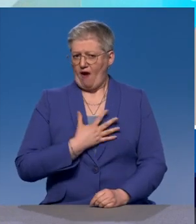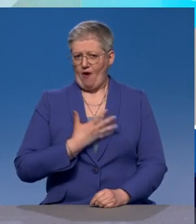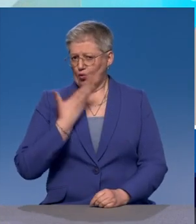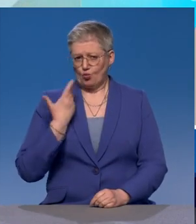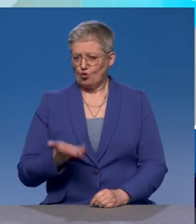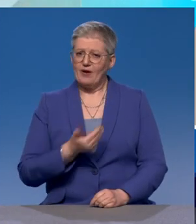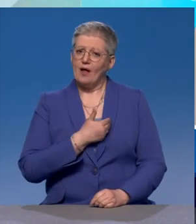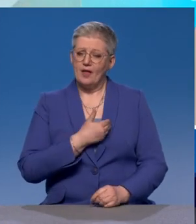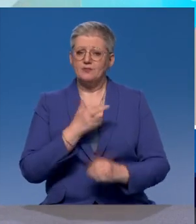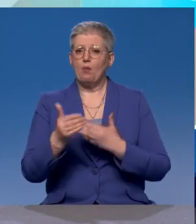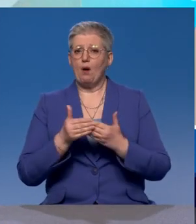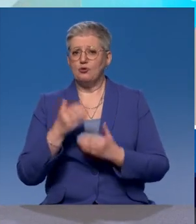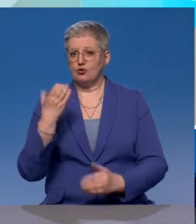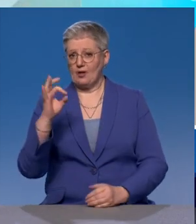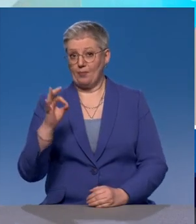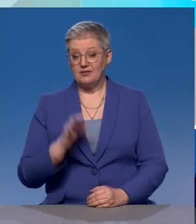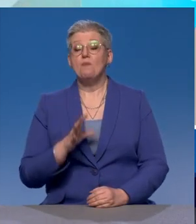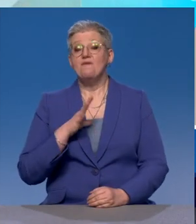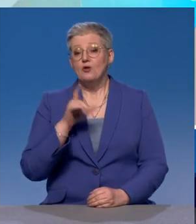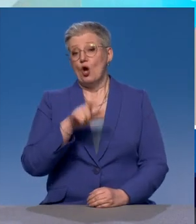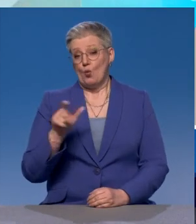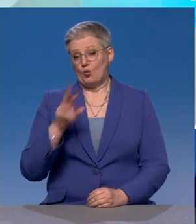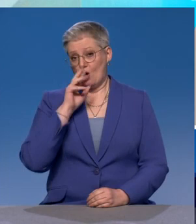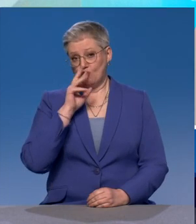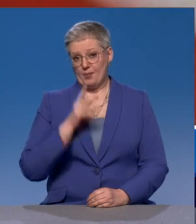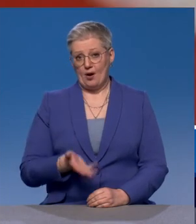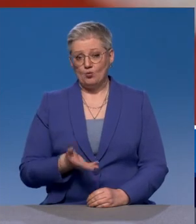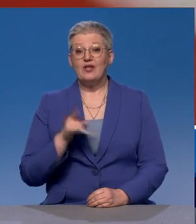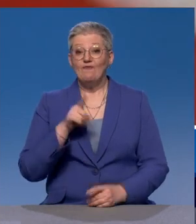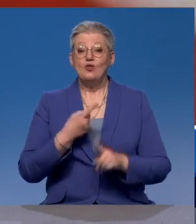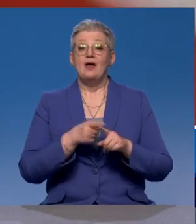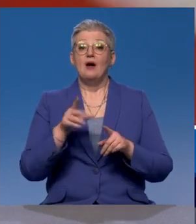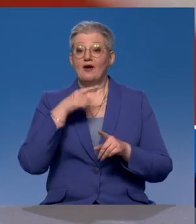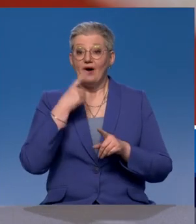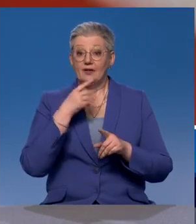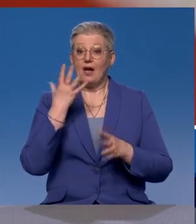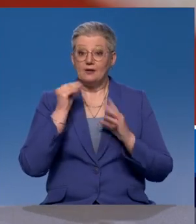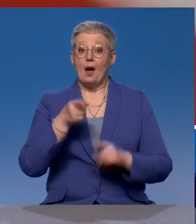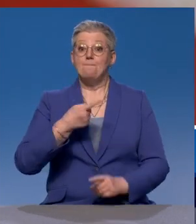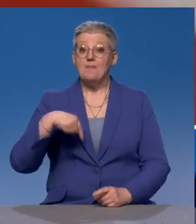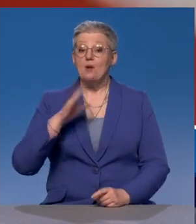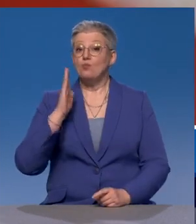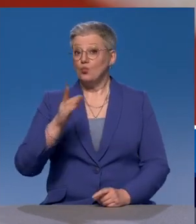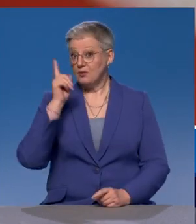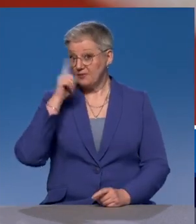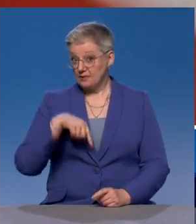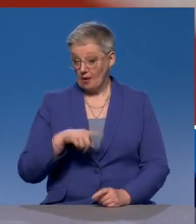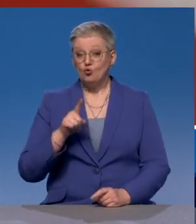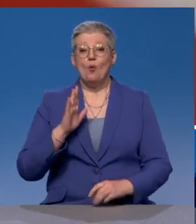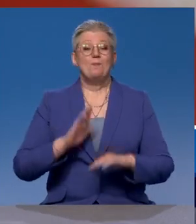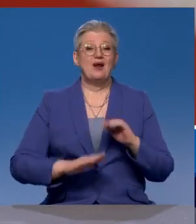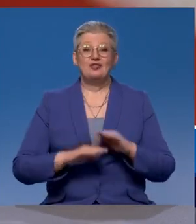поближе к 100%. Потому что и люди ошибаются, но вы правы. И вот регуляторы говорят, вот когда мы будем знать, что практически как